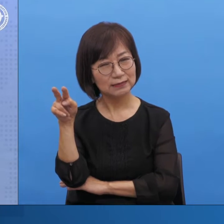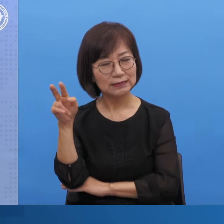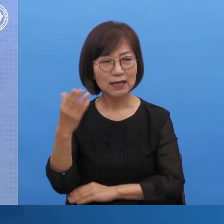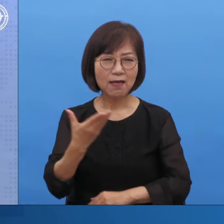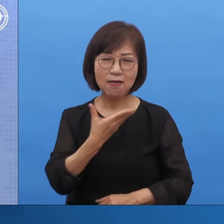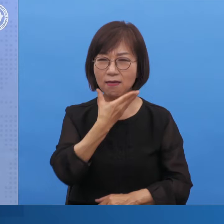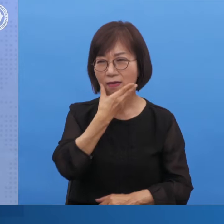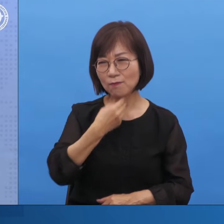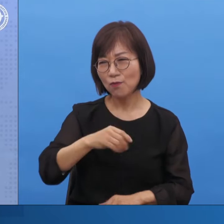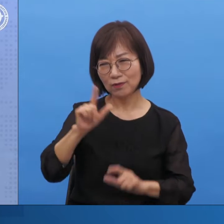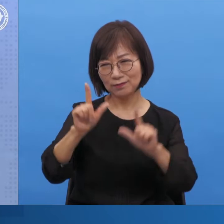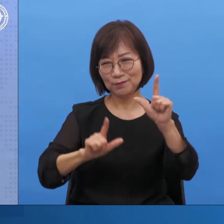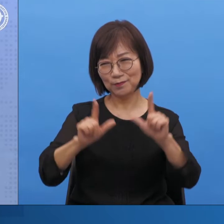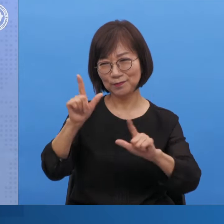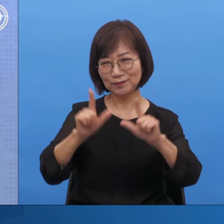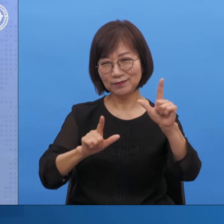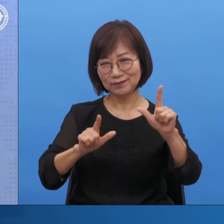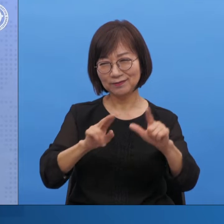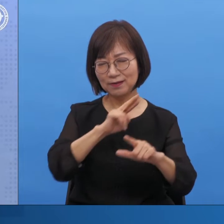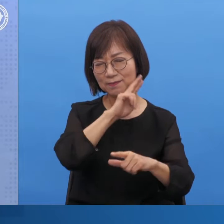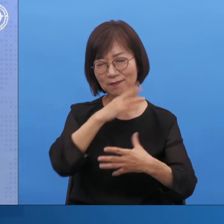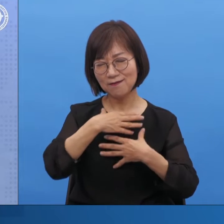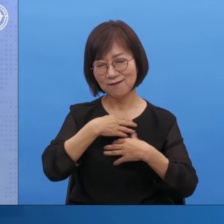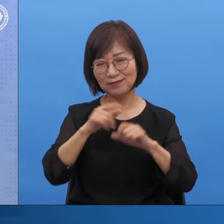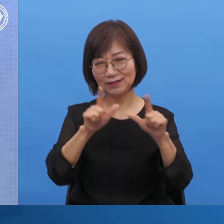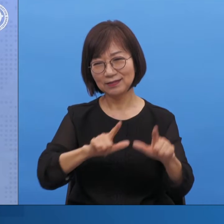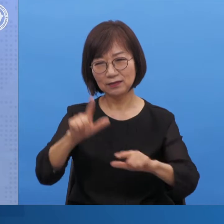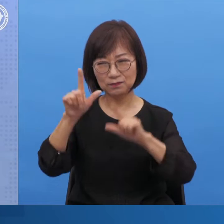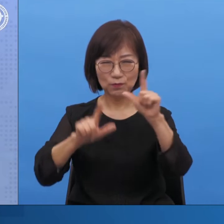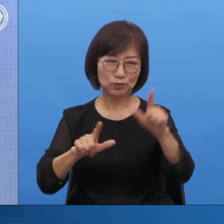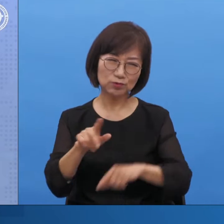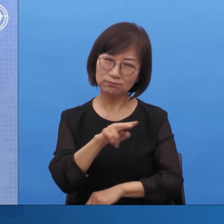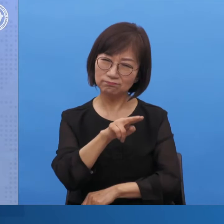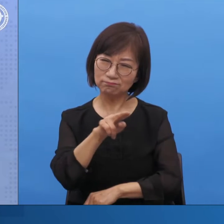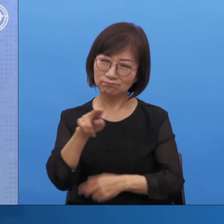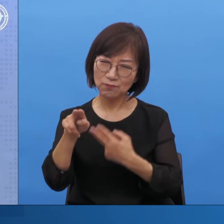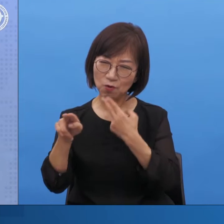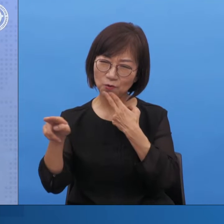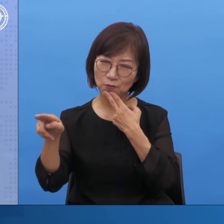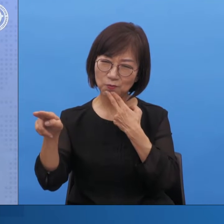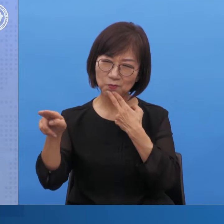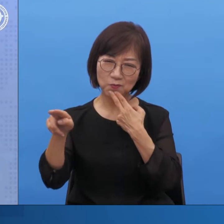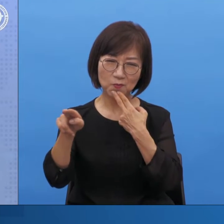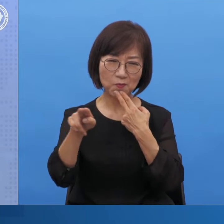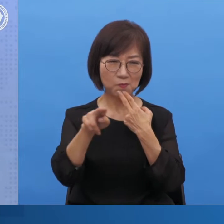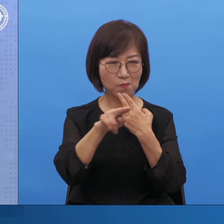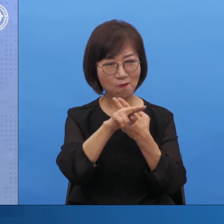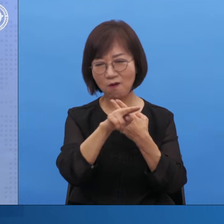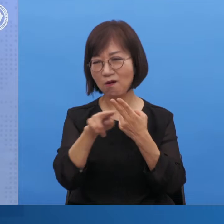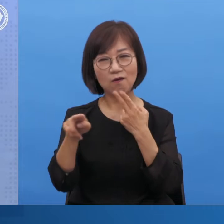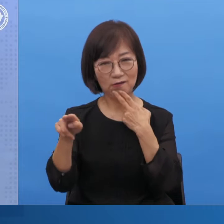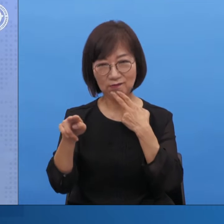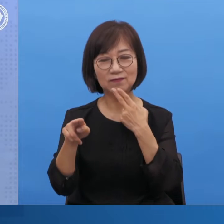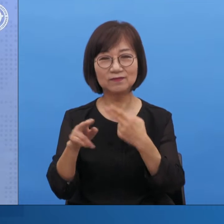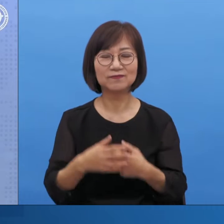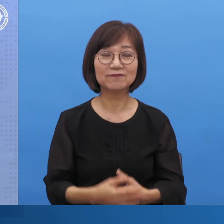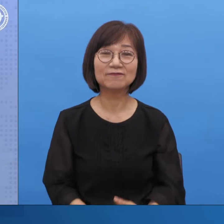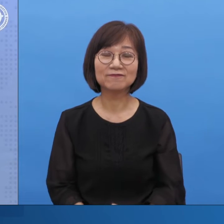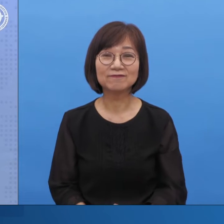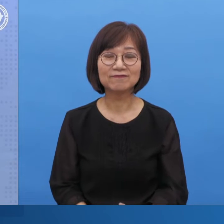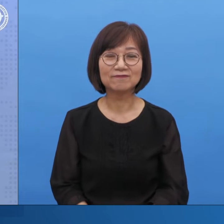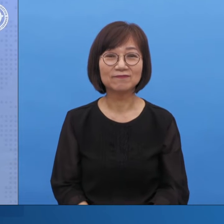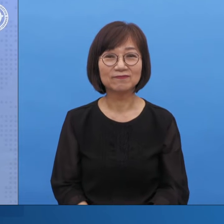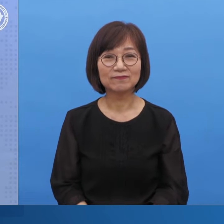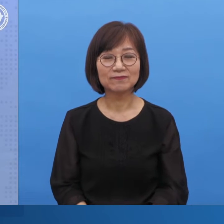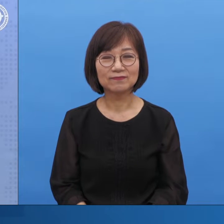산다. 저는 느끼지 못했어요. And with that quick sense, I would look around the elders around me, and I think to myself, there are not many people who are